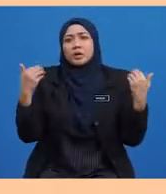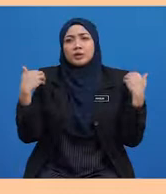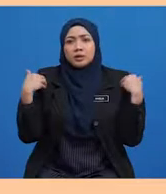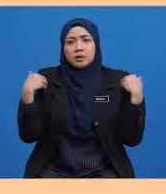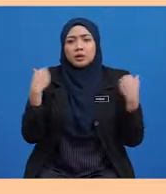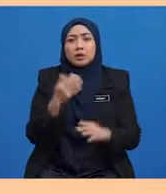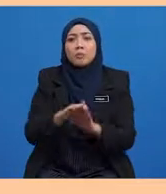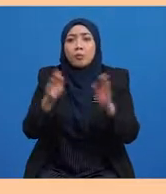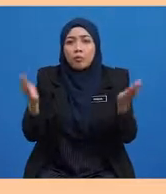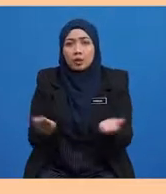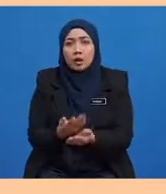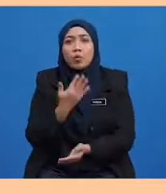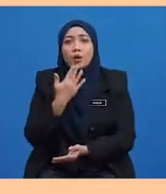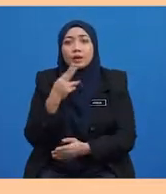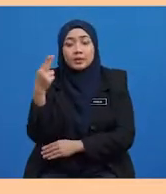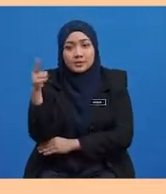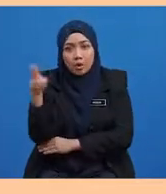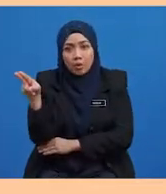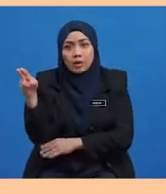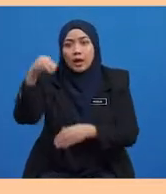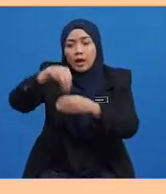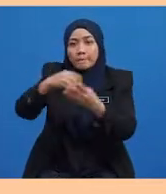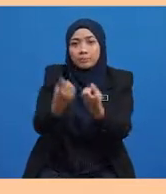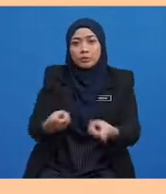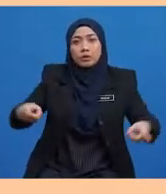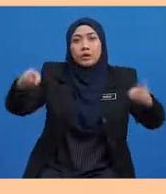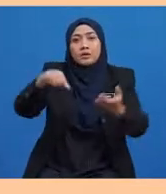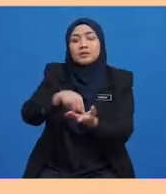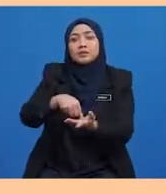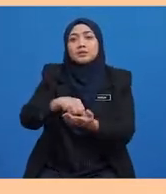berwarna hijau dalam dulang ini.